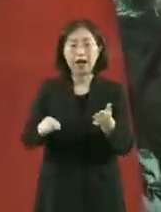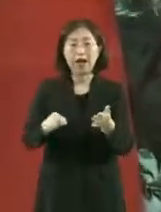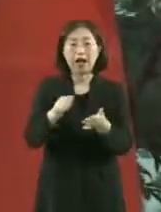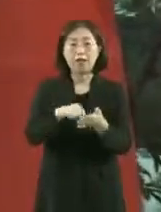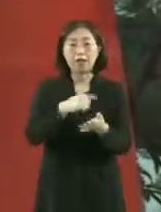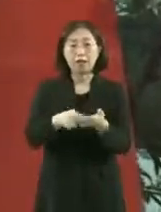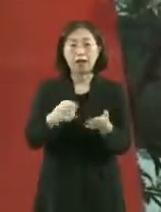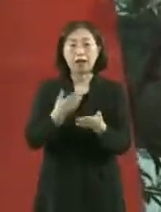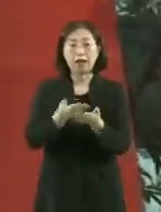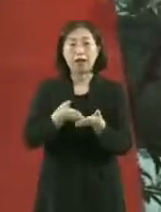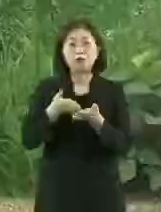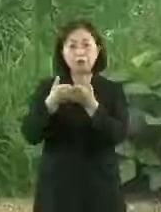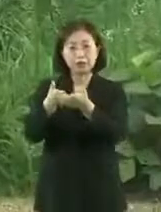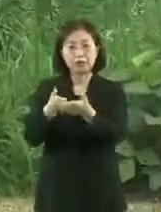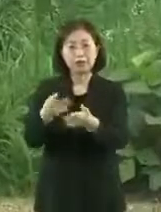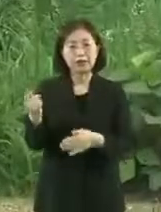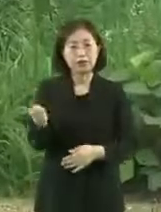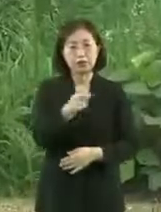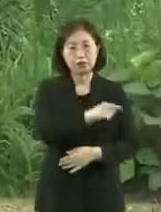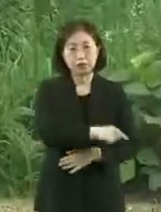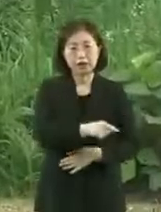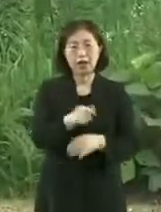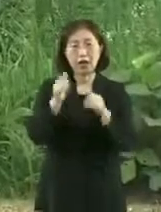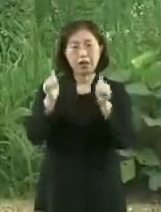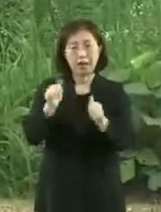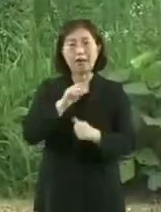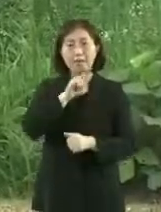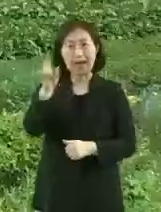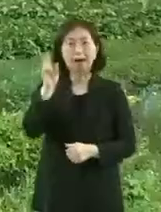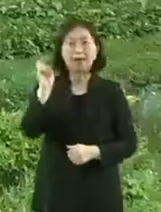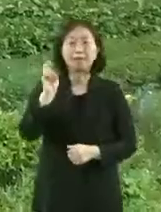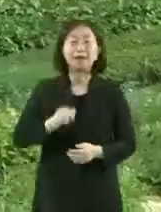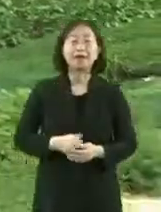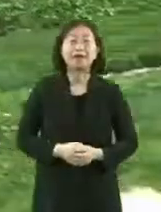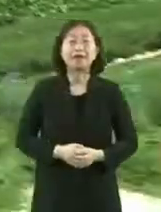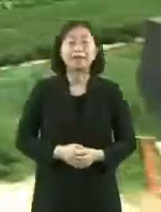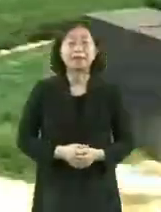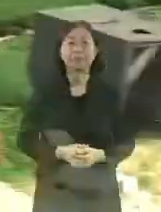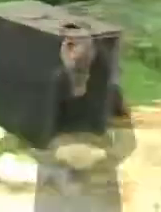백석 오지구와 한들초가 소송전으로 홍역을 치를 것으로 우려됩니다.